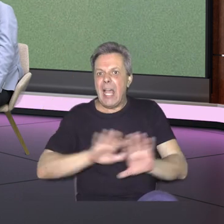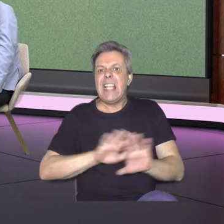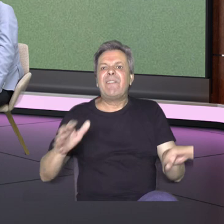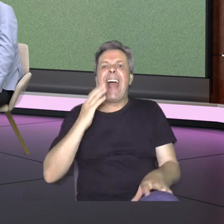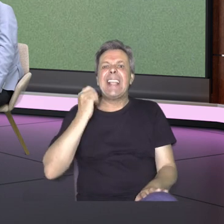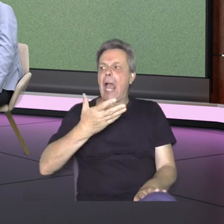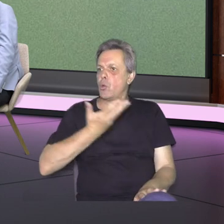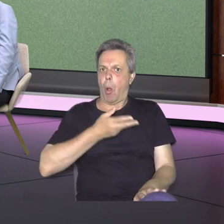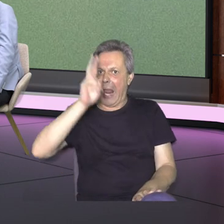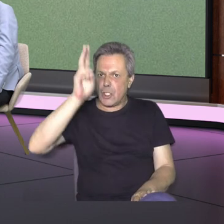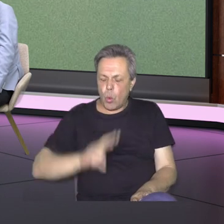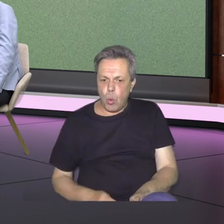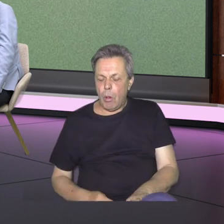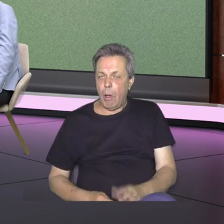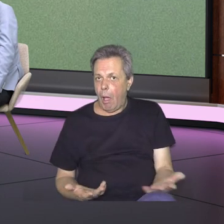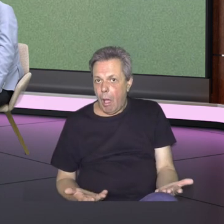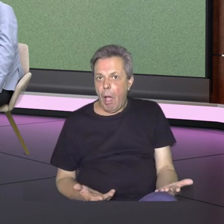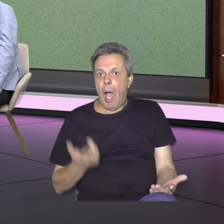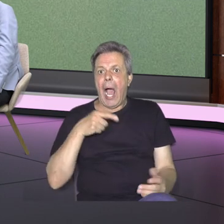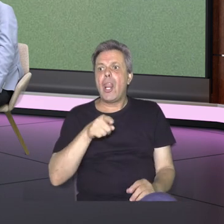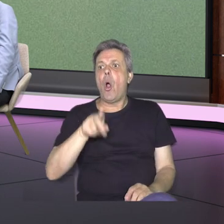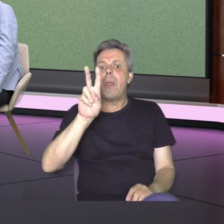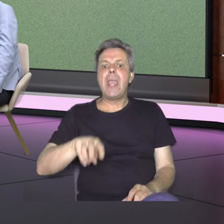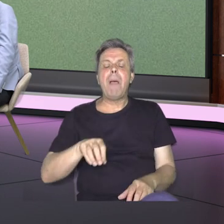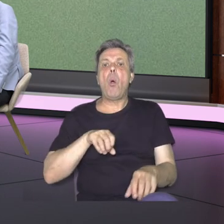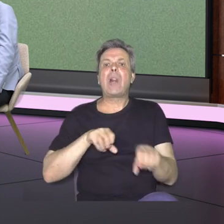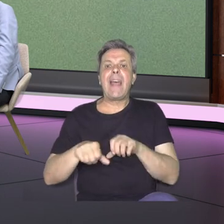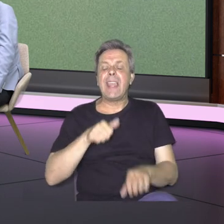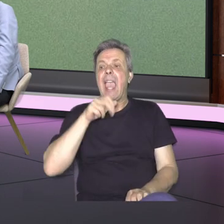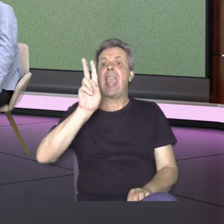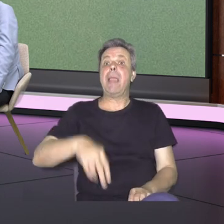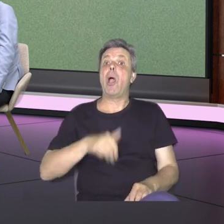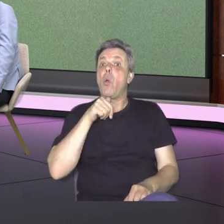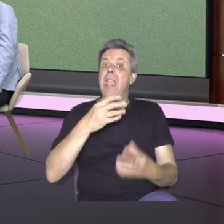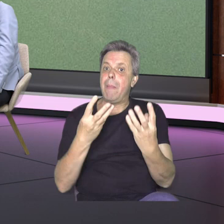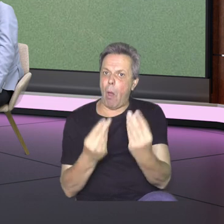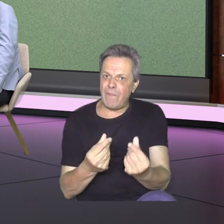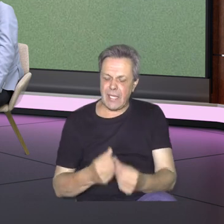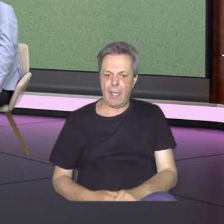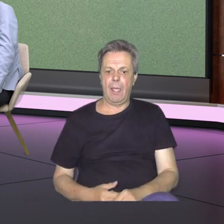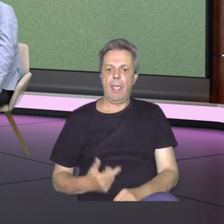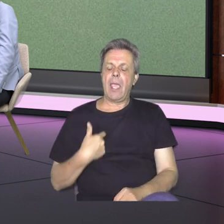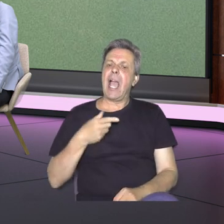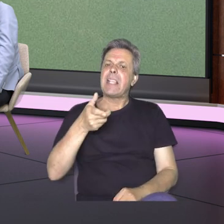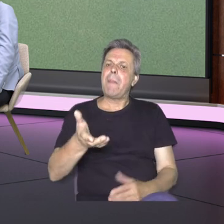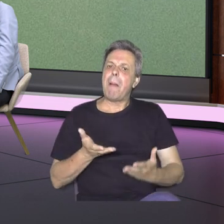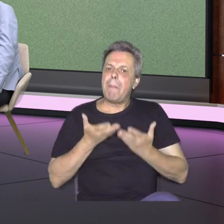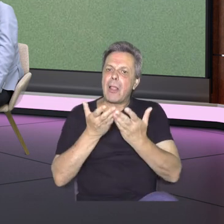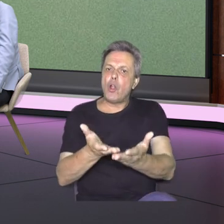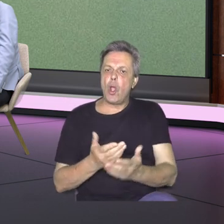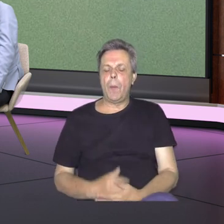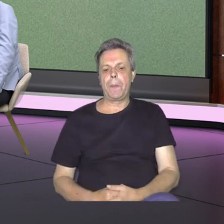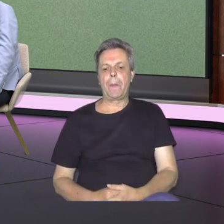sva sela su dobila struju, ali oni imaju radnike i oni imaju novce. I ja njima